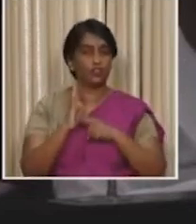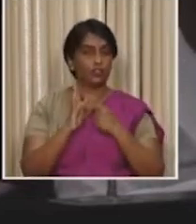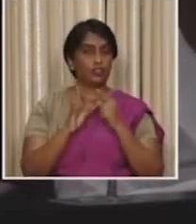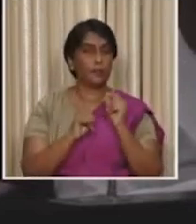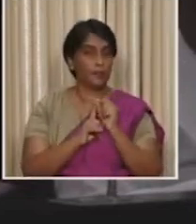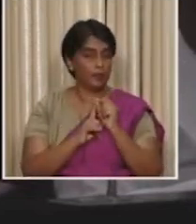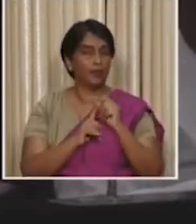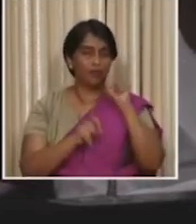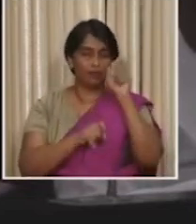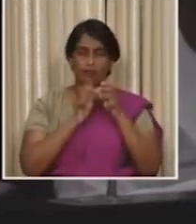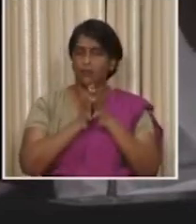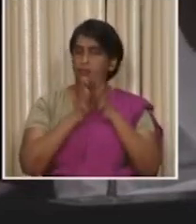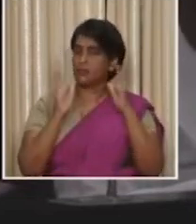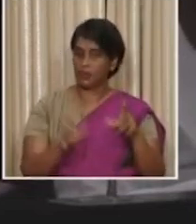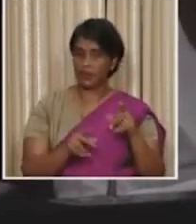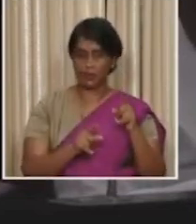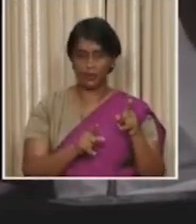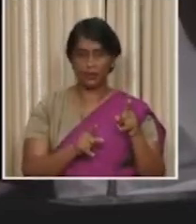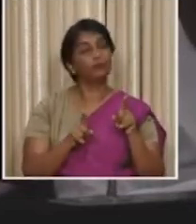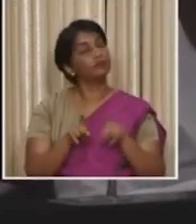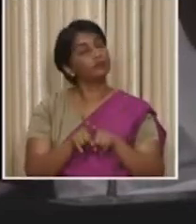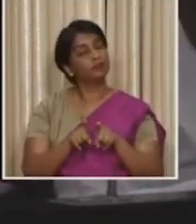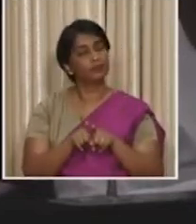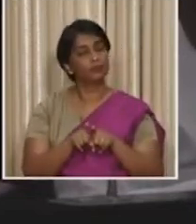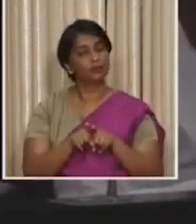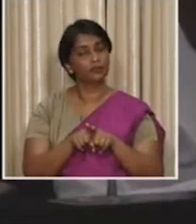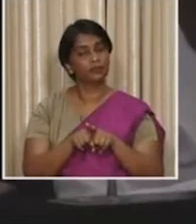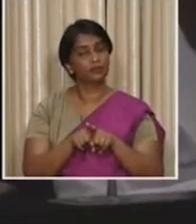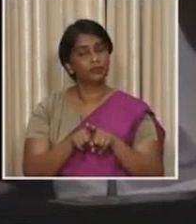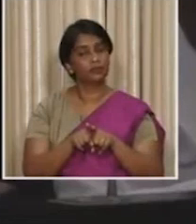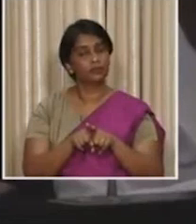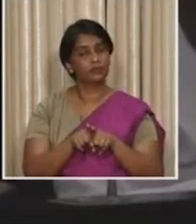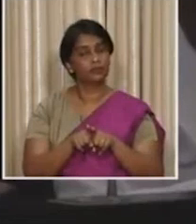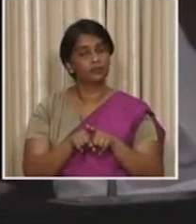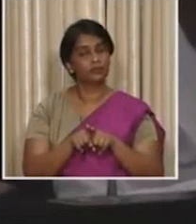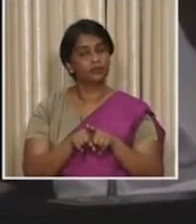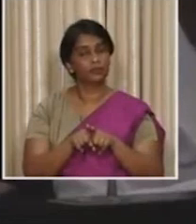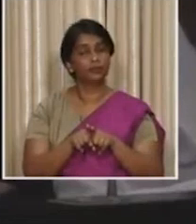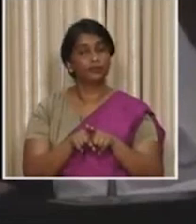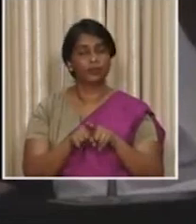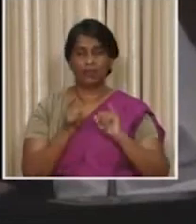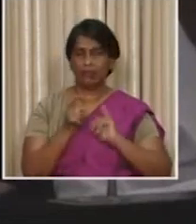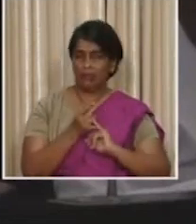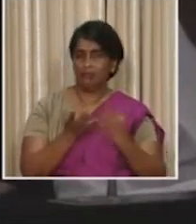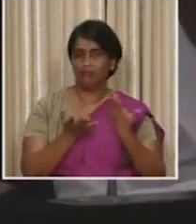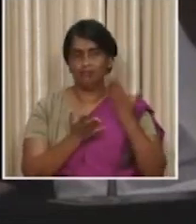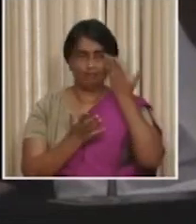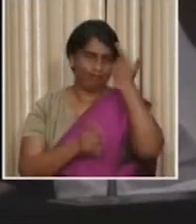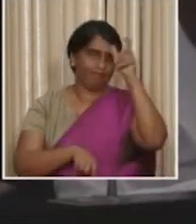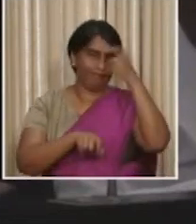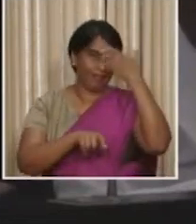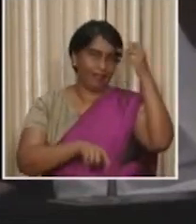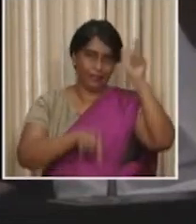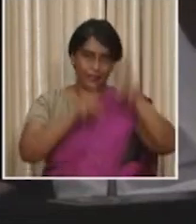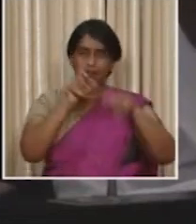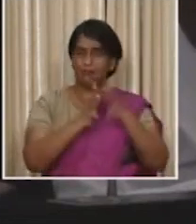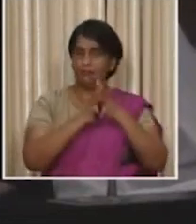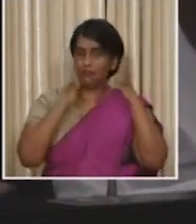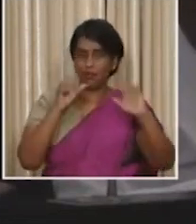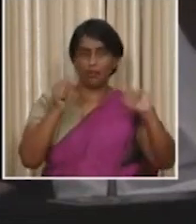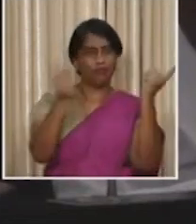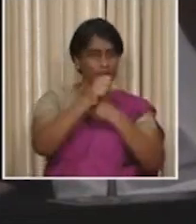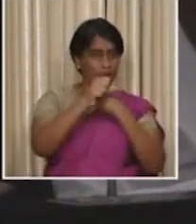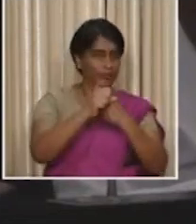மாமனிதர் ரவராஜ், மாமனிதர் ஜோசப் பெர்ராசிங்கம் இவருடைய கொலைகளுக்கு இந்த நாளில் நீதி கிடைத்ததா? குற்றவாளிகள் தண்டிக்கப்பட்டார்களா? ஆனால்